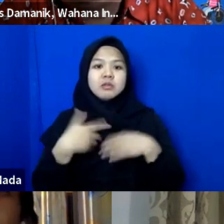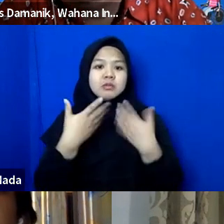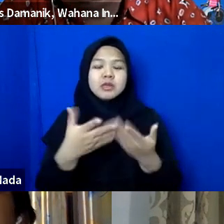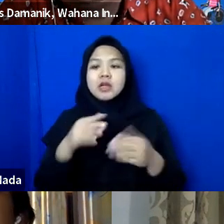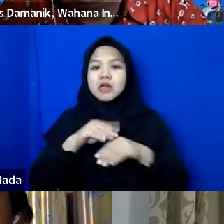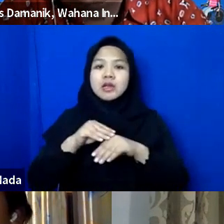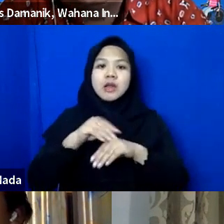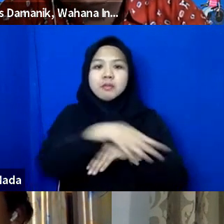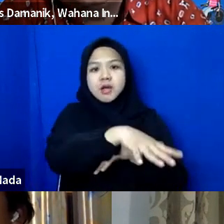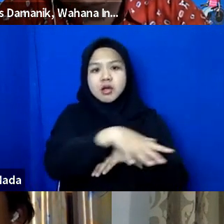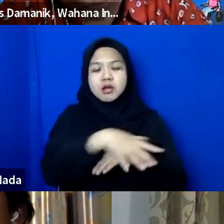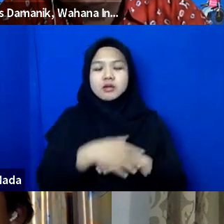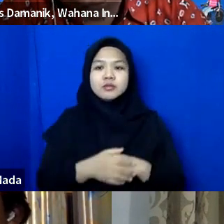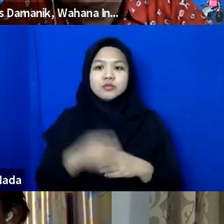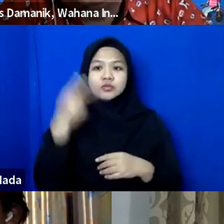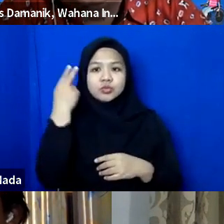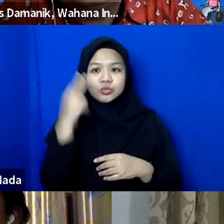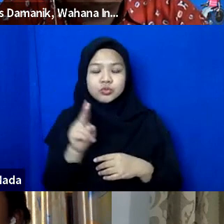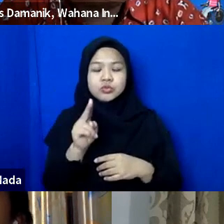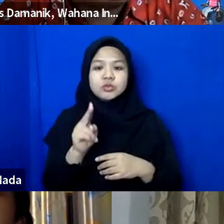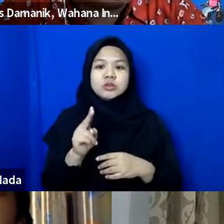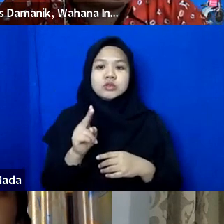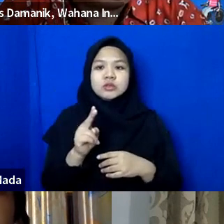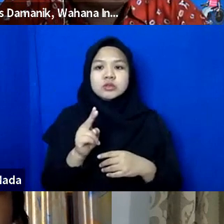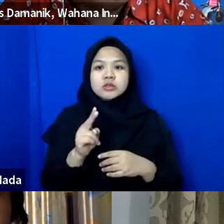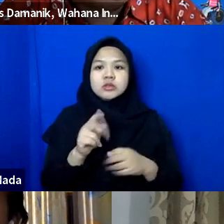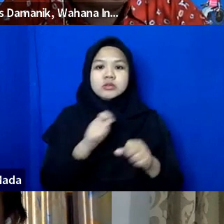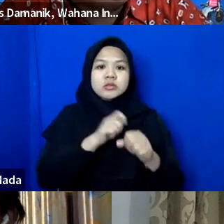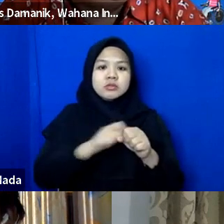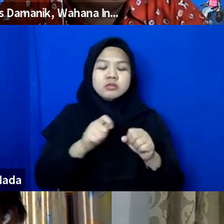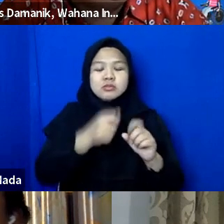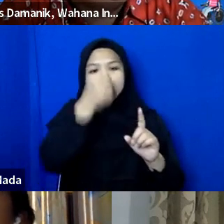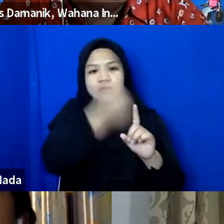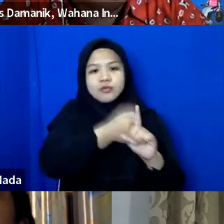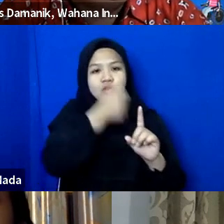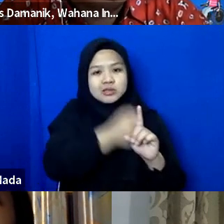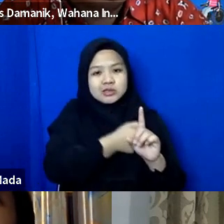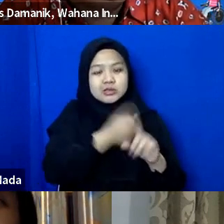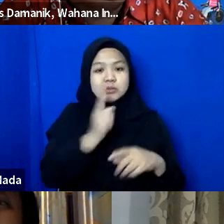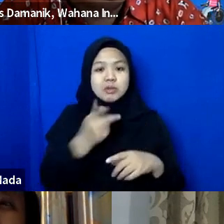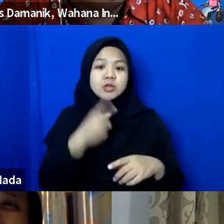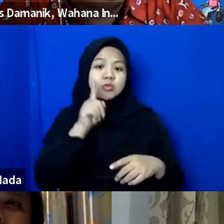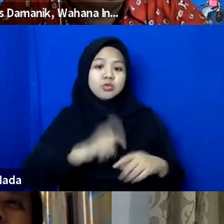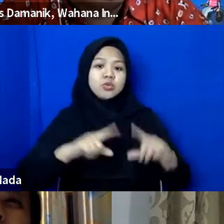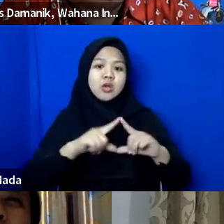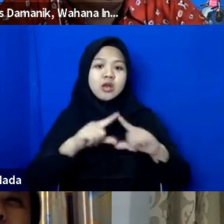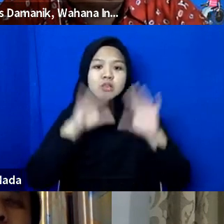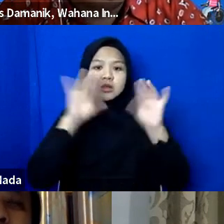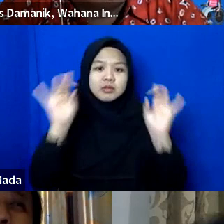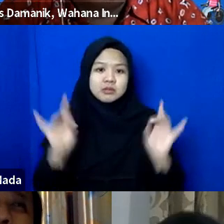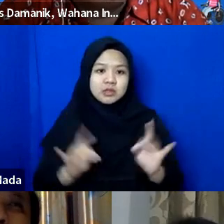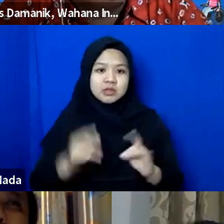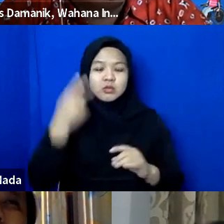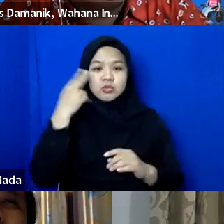dampak begitu kira-kira untuk next atau Persib Hai anak kita butuh alat yang macem-macem deh